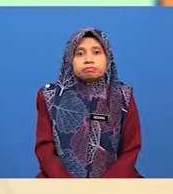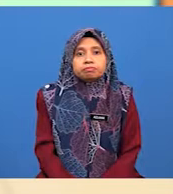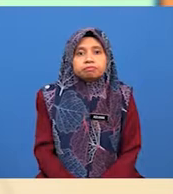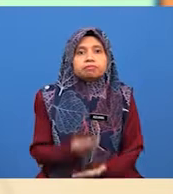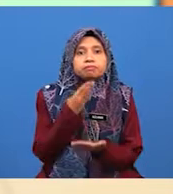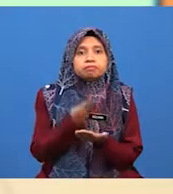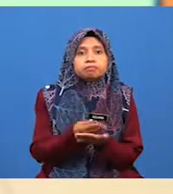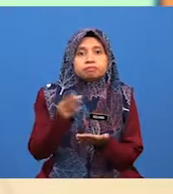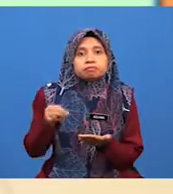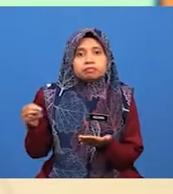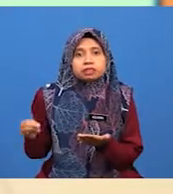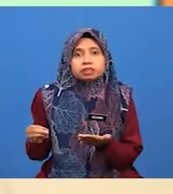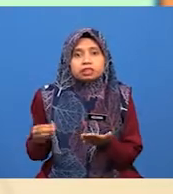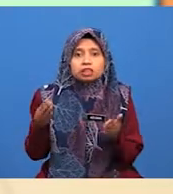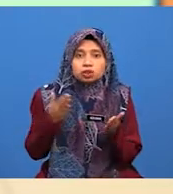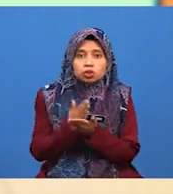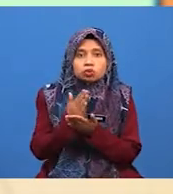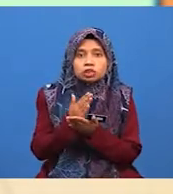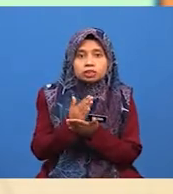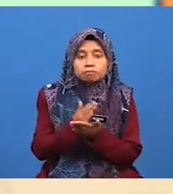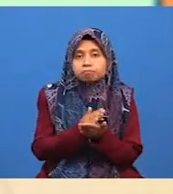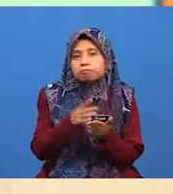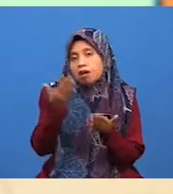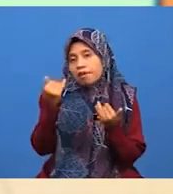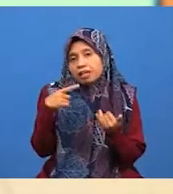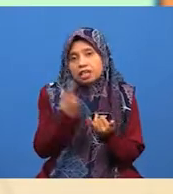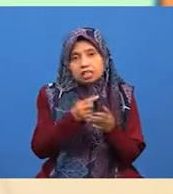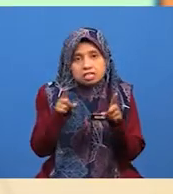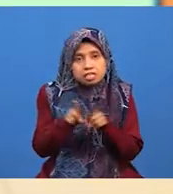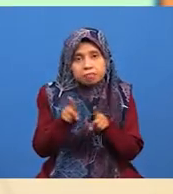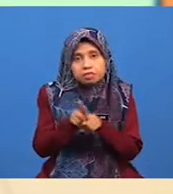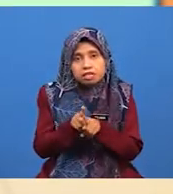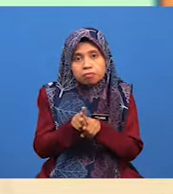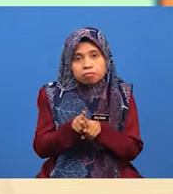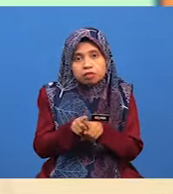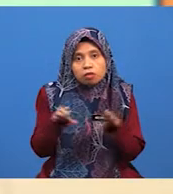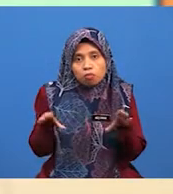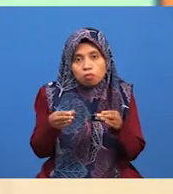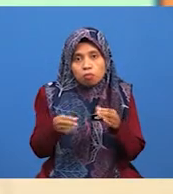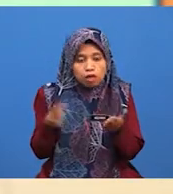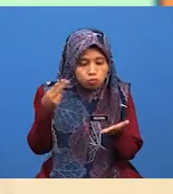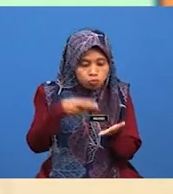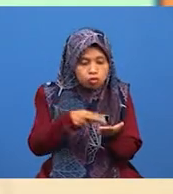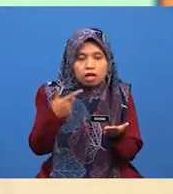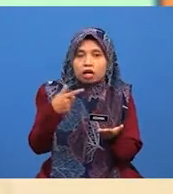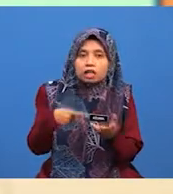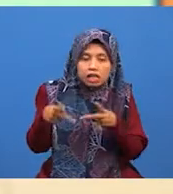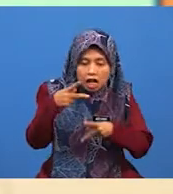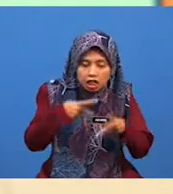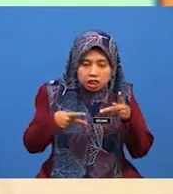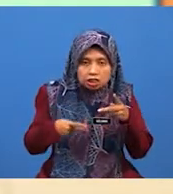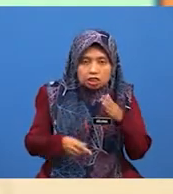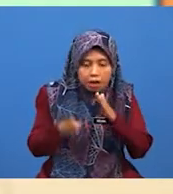Baiklah murid-murid, seterusnya mari kita sama-sama membuat ulang kaji